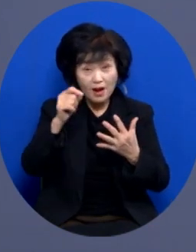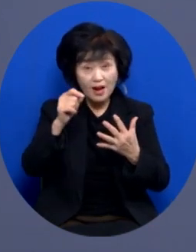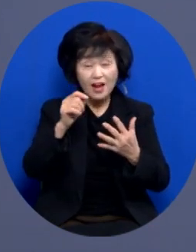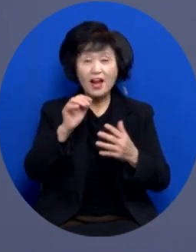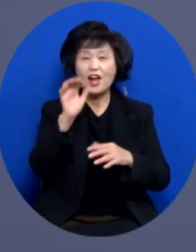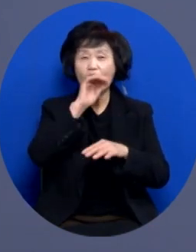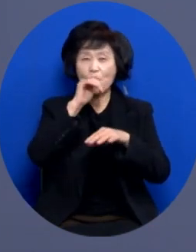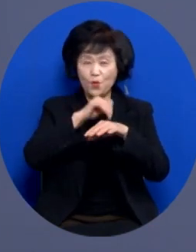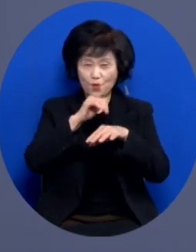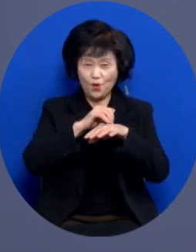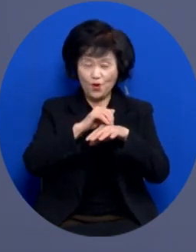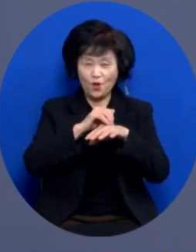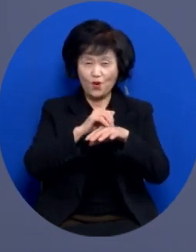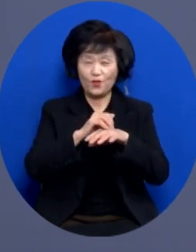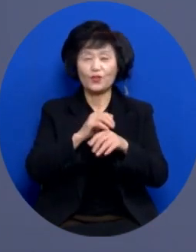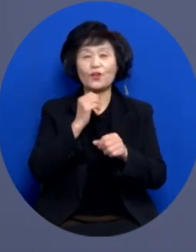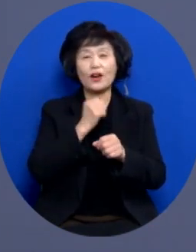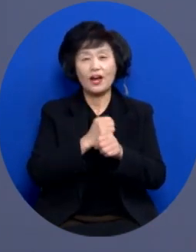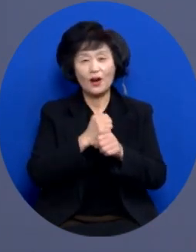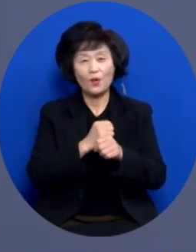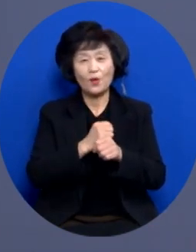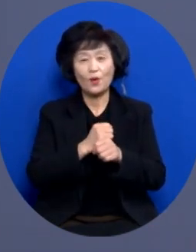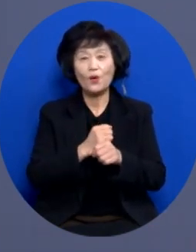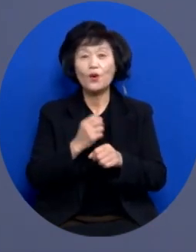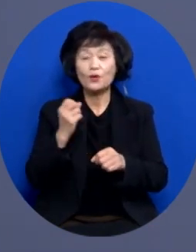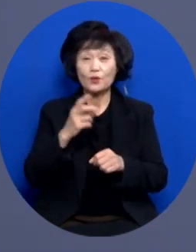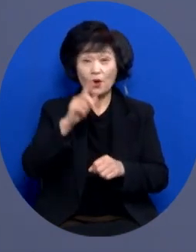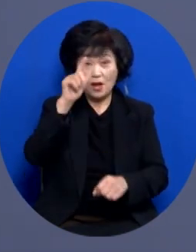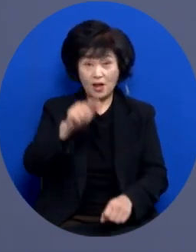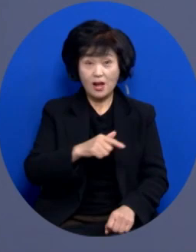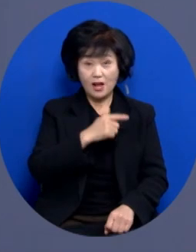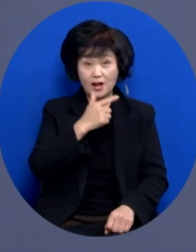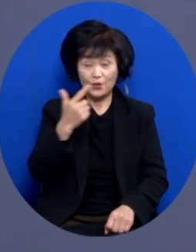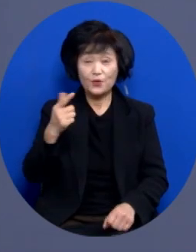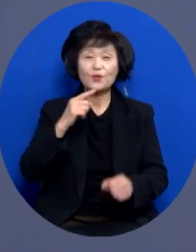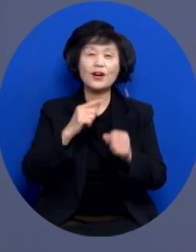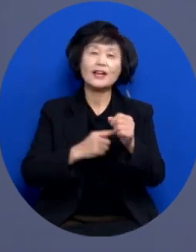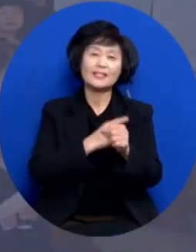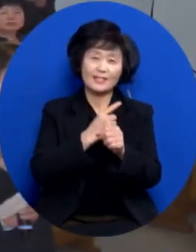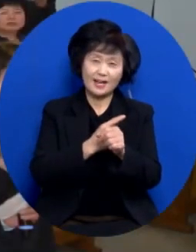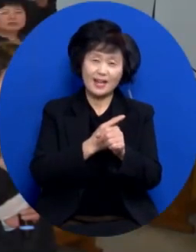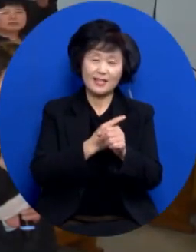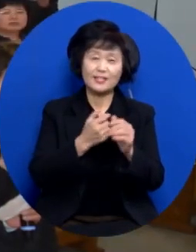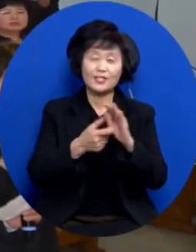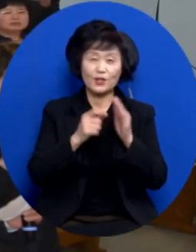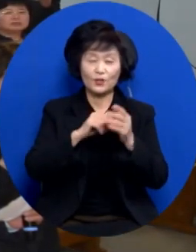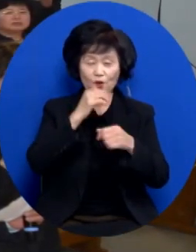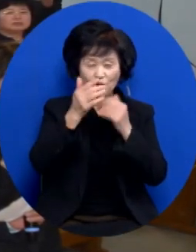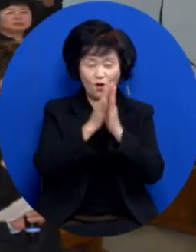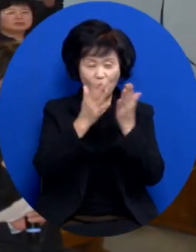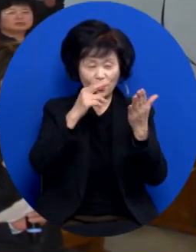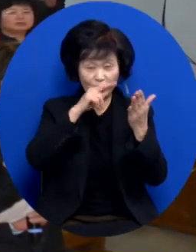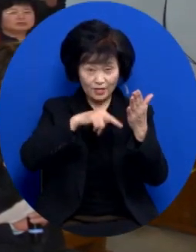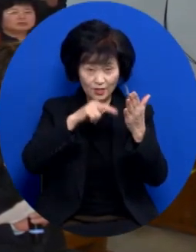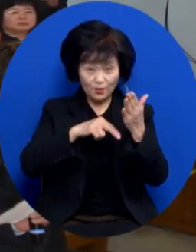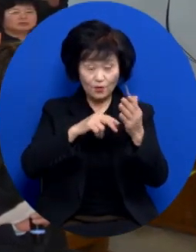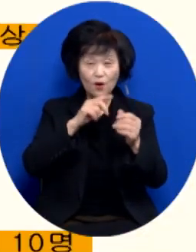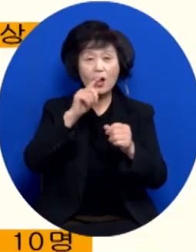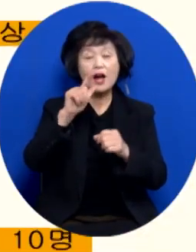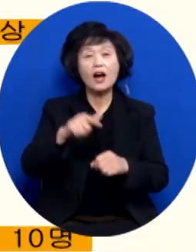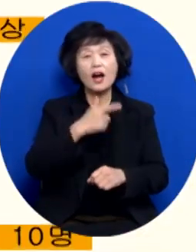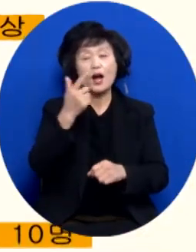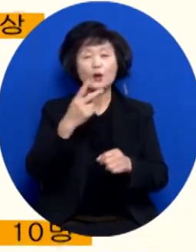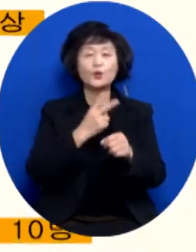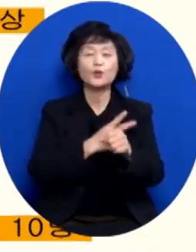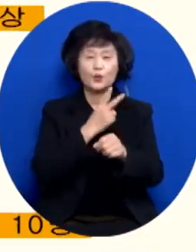훈련을 목회사관 훈련이라는 이름으로 하루에 1시간 성경 읽고 하루에 2시간